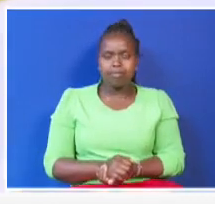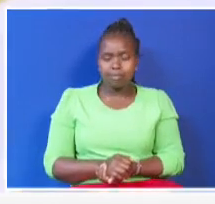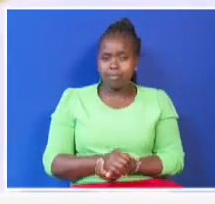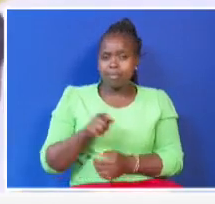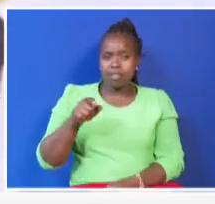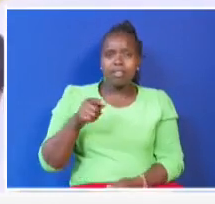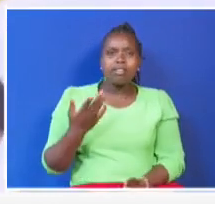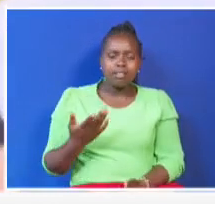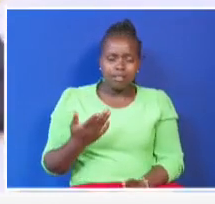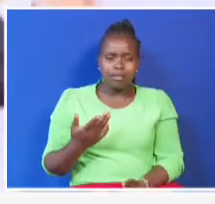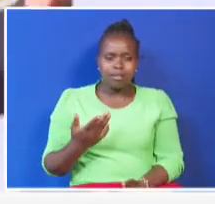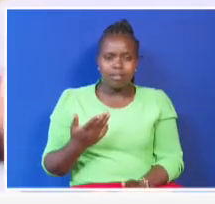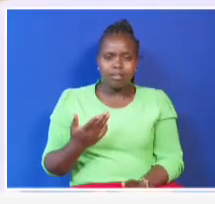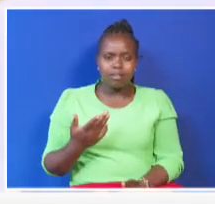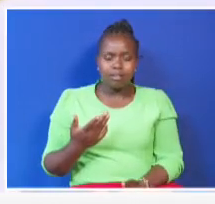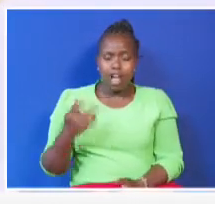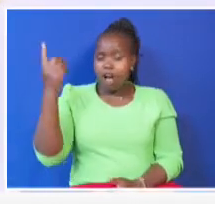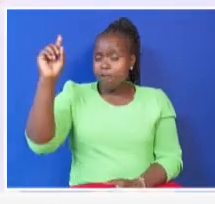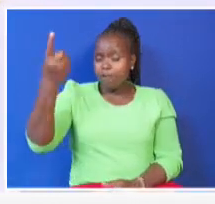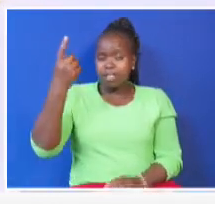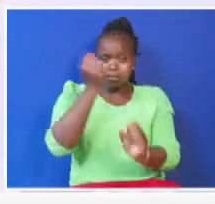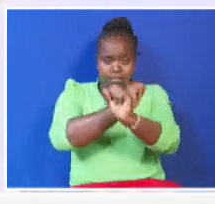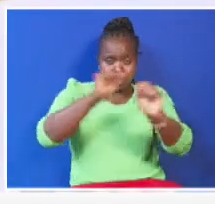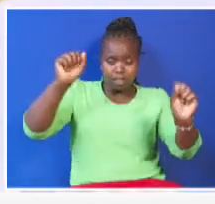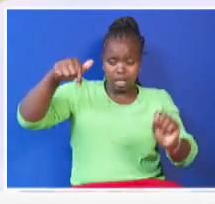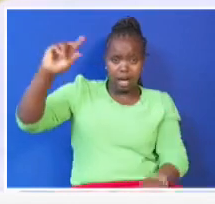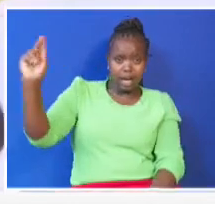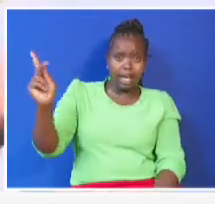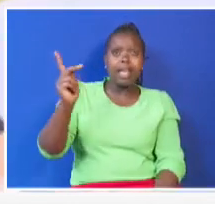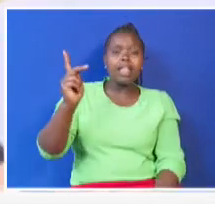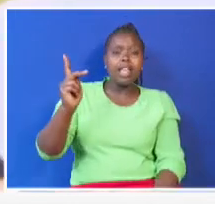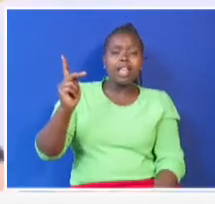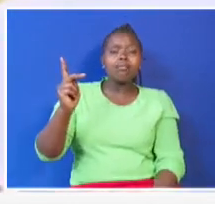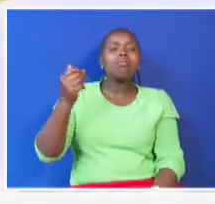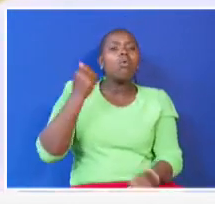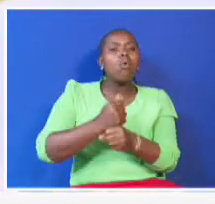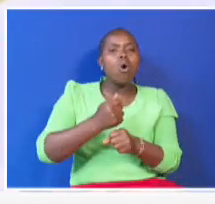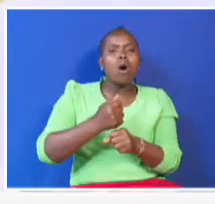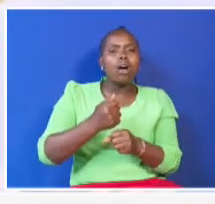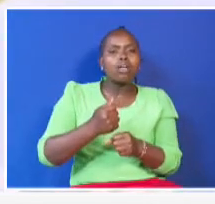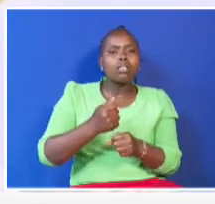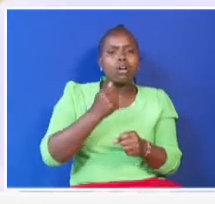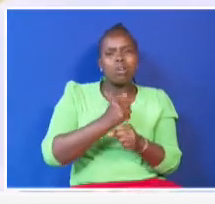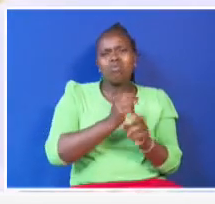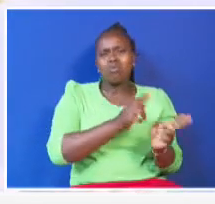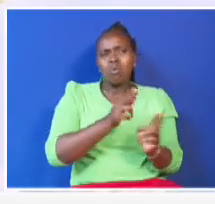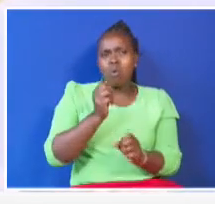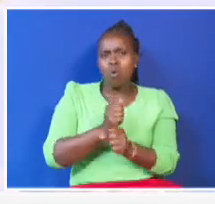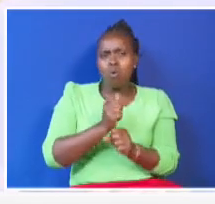Akawa ndio rais wa kwanza wa taifa hii. Si alikuwa ni hasla?